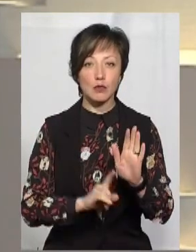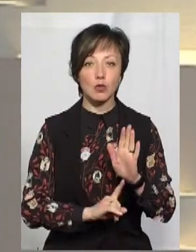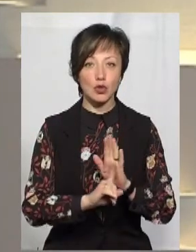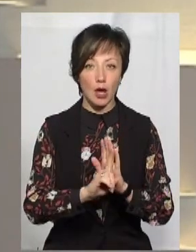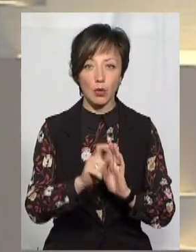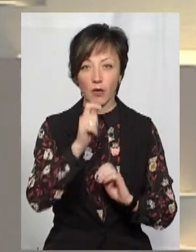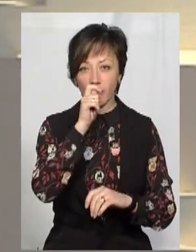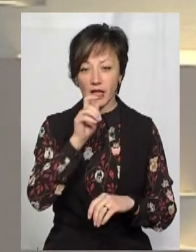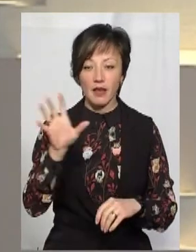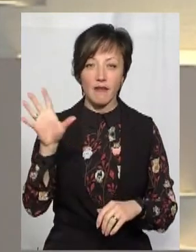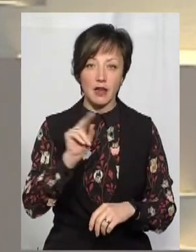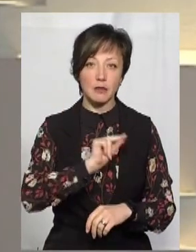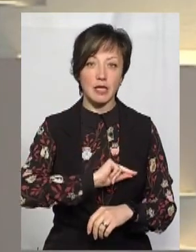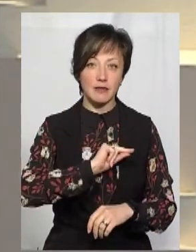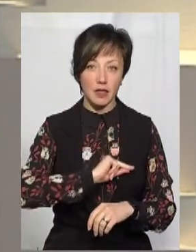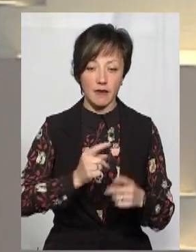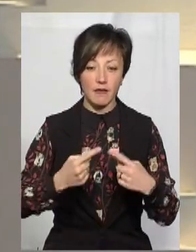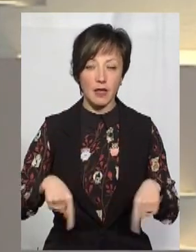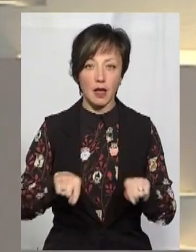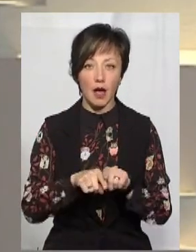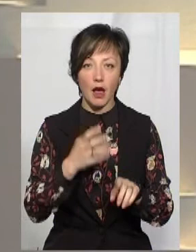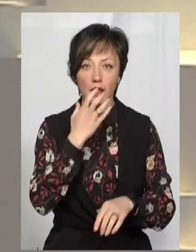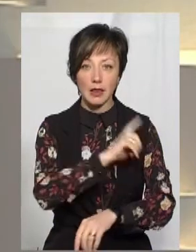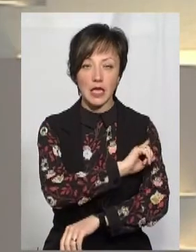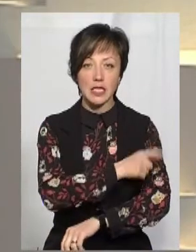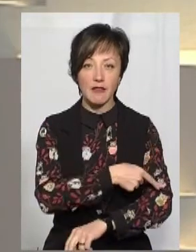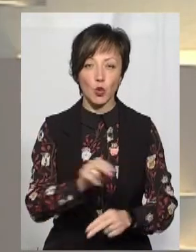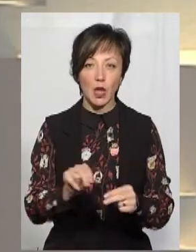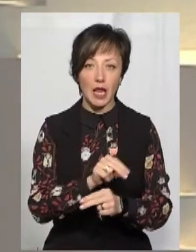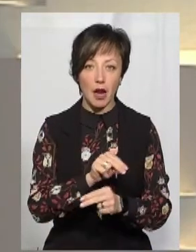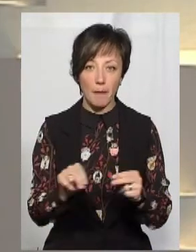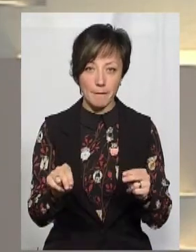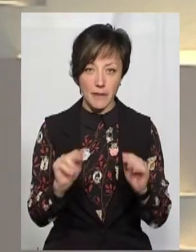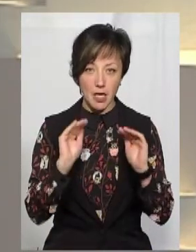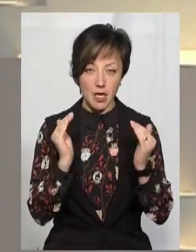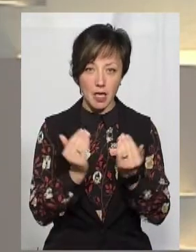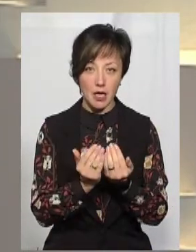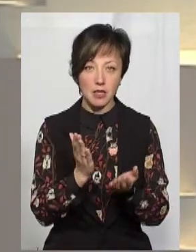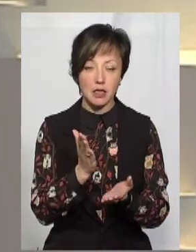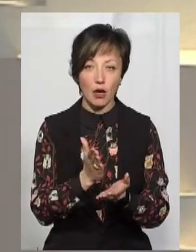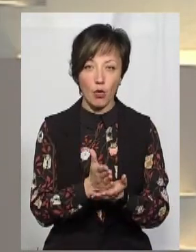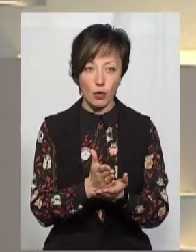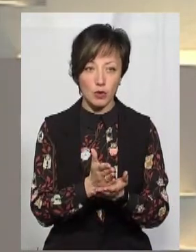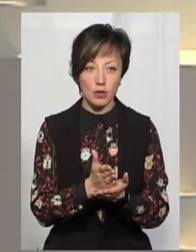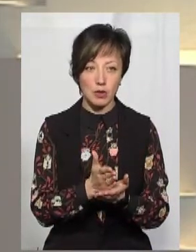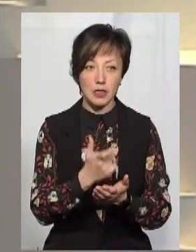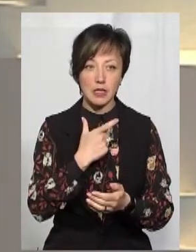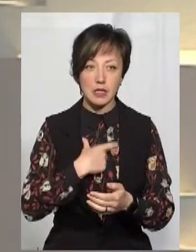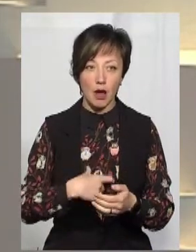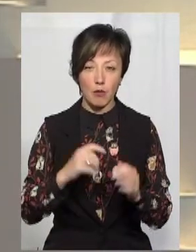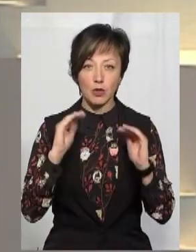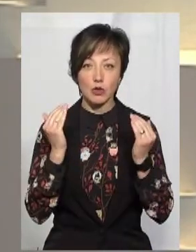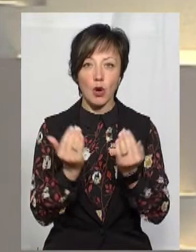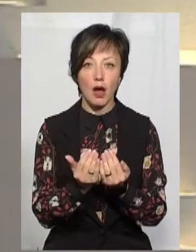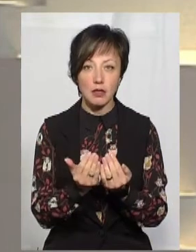початку квітня весь персонал відділення анестезіології та інтенсивної терапії цієї лікарні знаходиться на добровільній